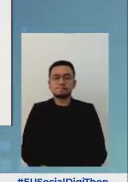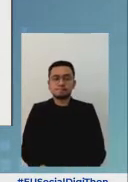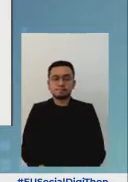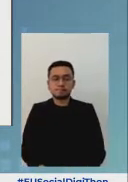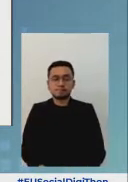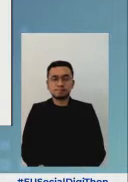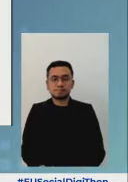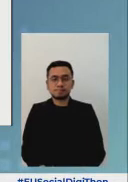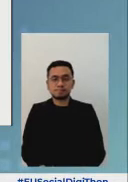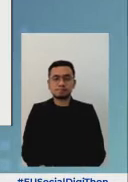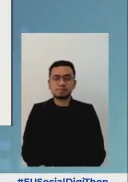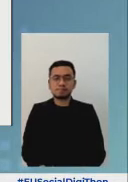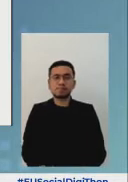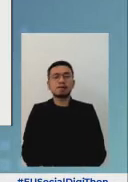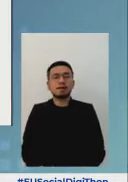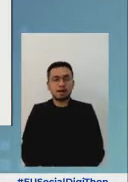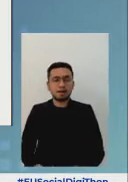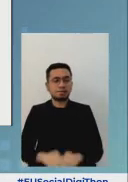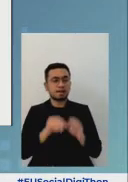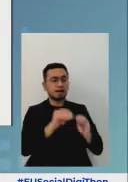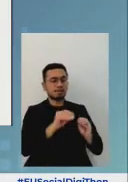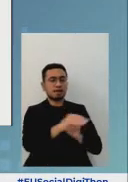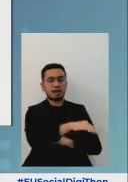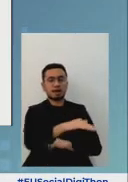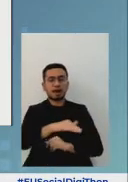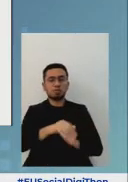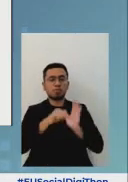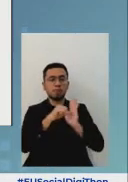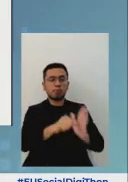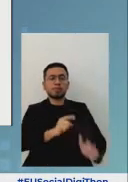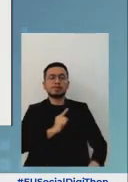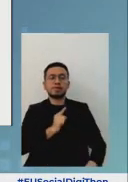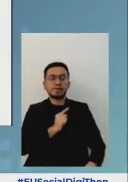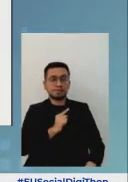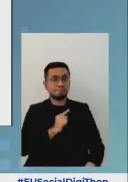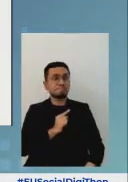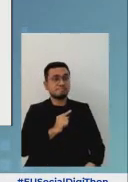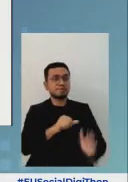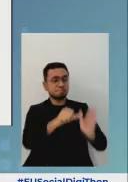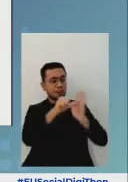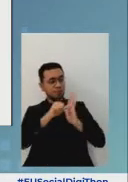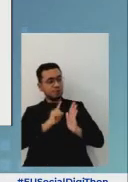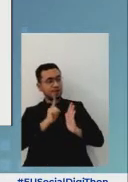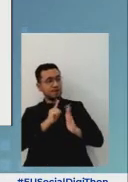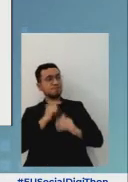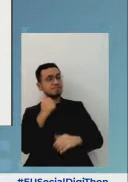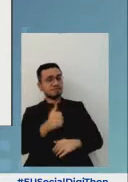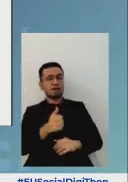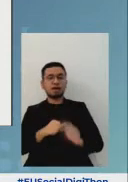Oke, ajarkan anak untuk menolong dirinya. Blog report, tadi sudah saya sampaikan,